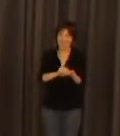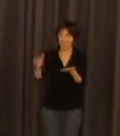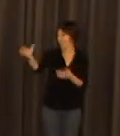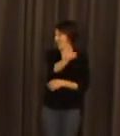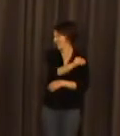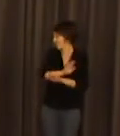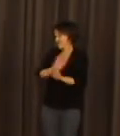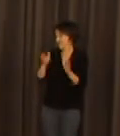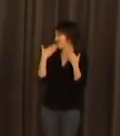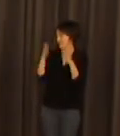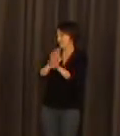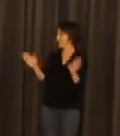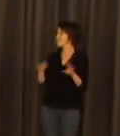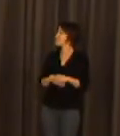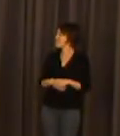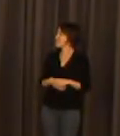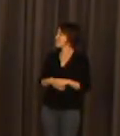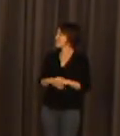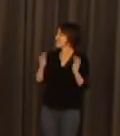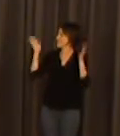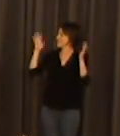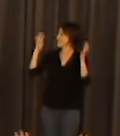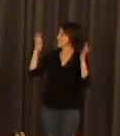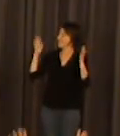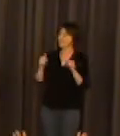i l'enhorabona.